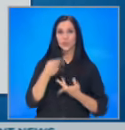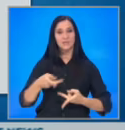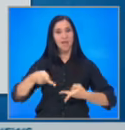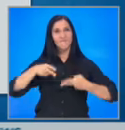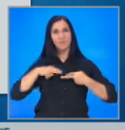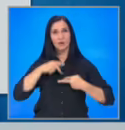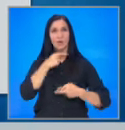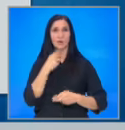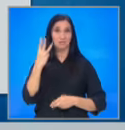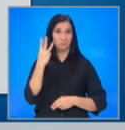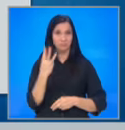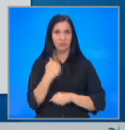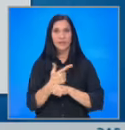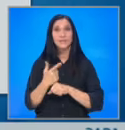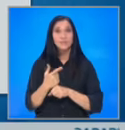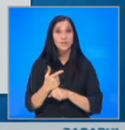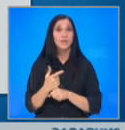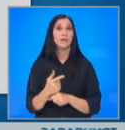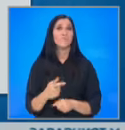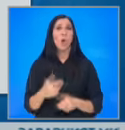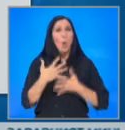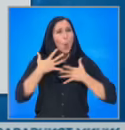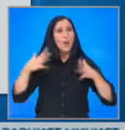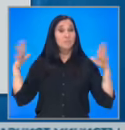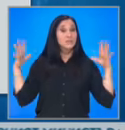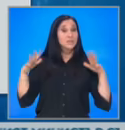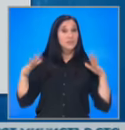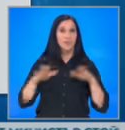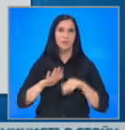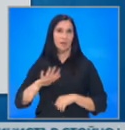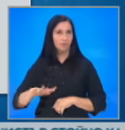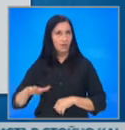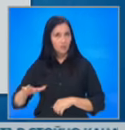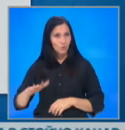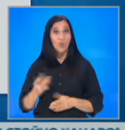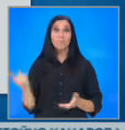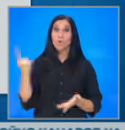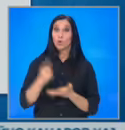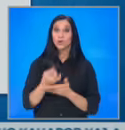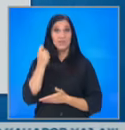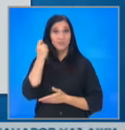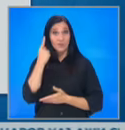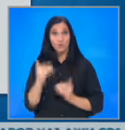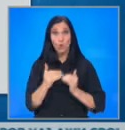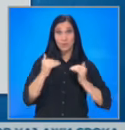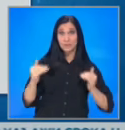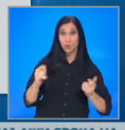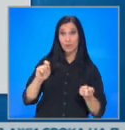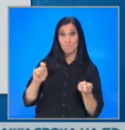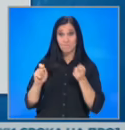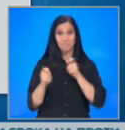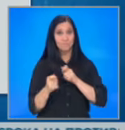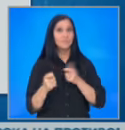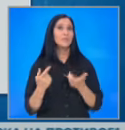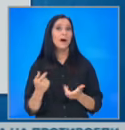в класната стая за 3 седмици. Изключителен стрес за детето. Наложи се изведнъж да превключи от дистанционно на присъствено обучение